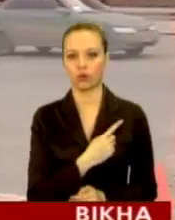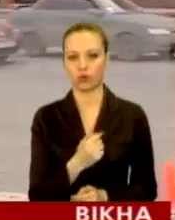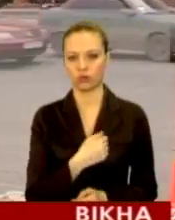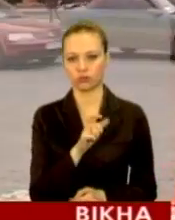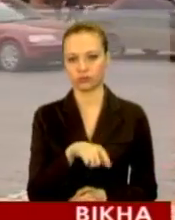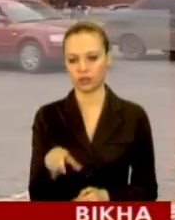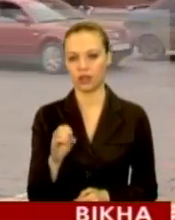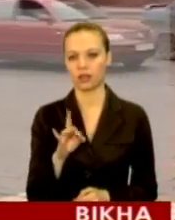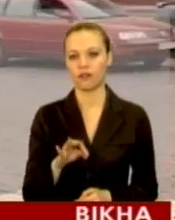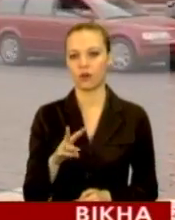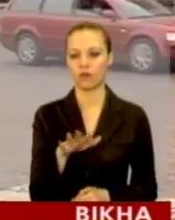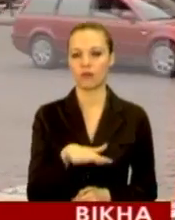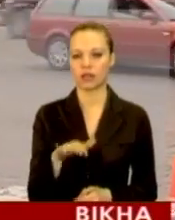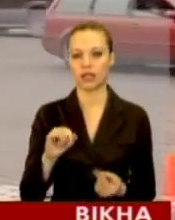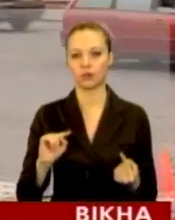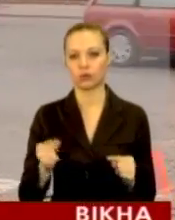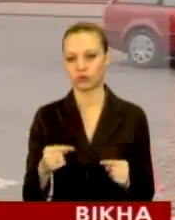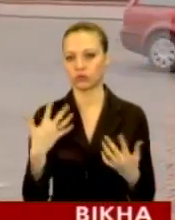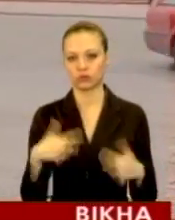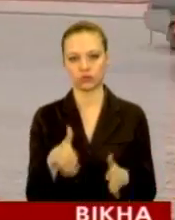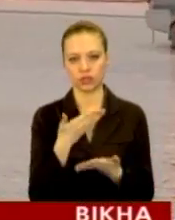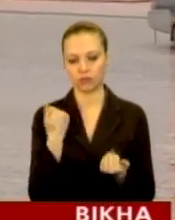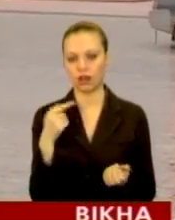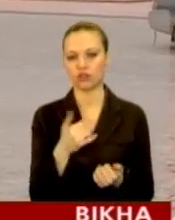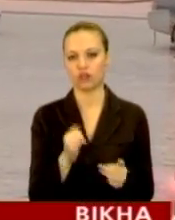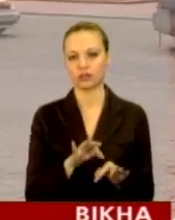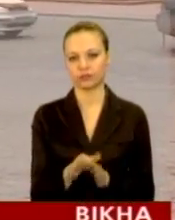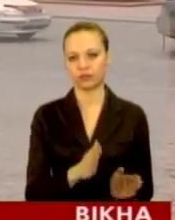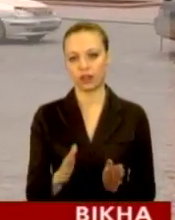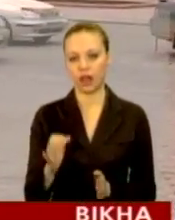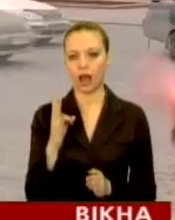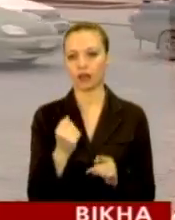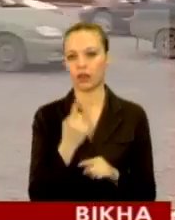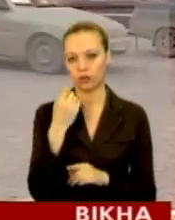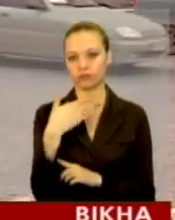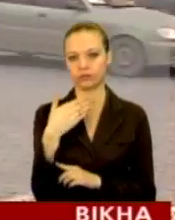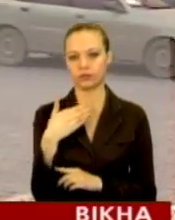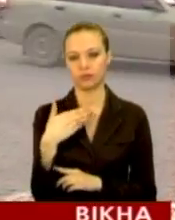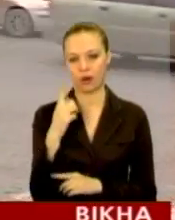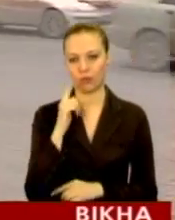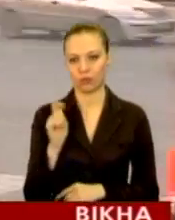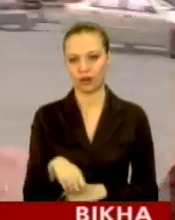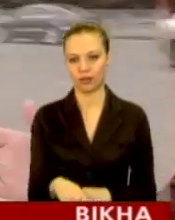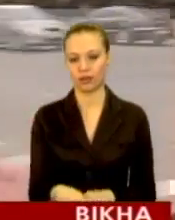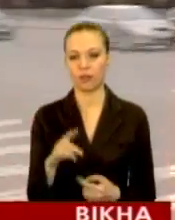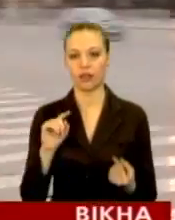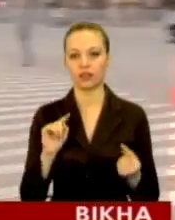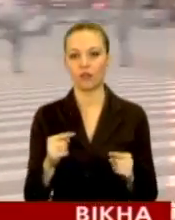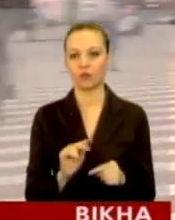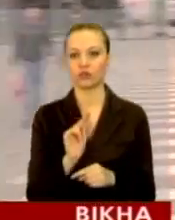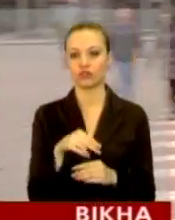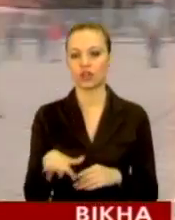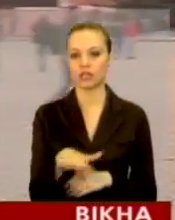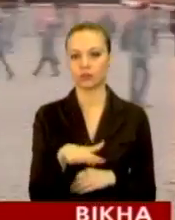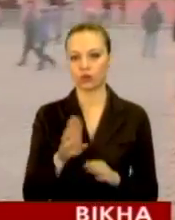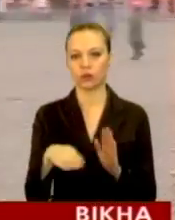силовиків. Євромайданівців та протестувальників там вже немає, там наводять лад, а на горі майоріє прапор України. Навпроти, через